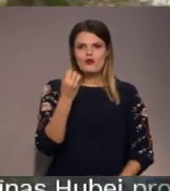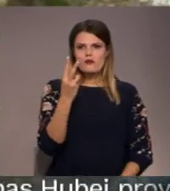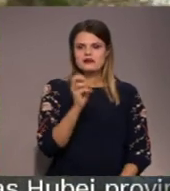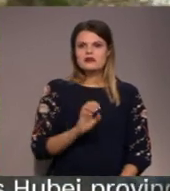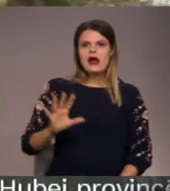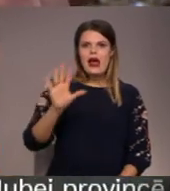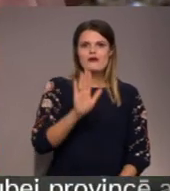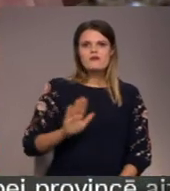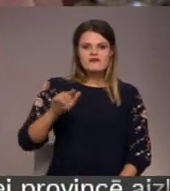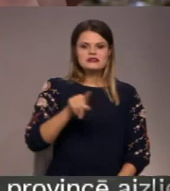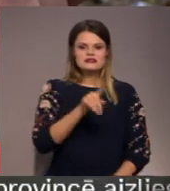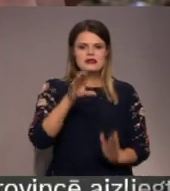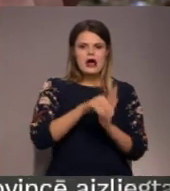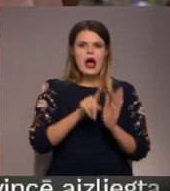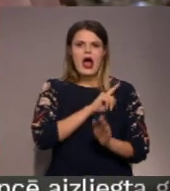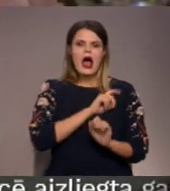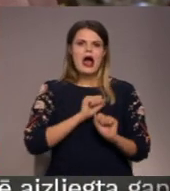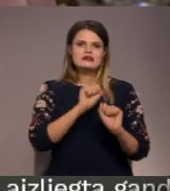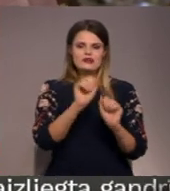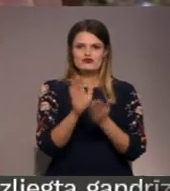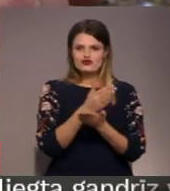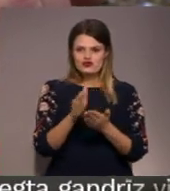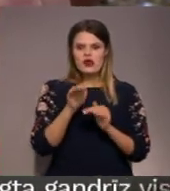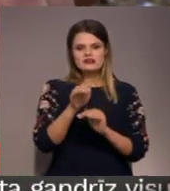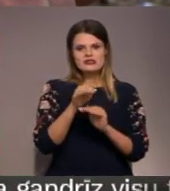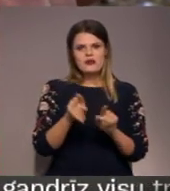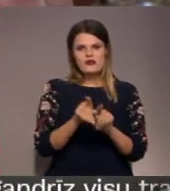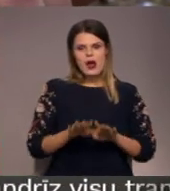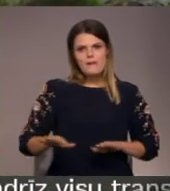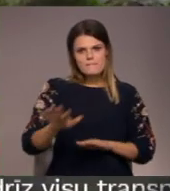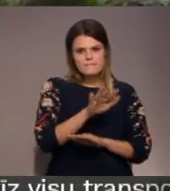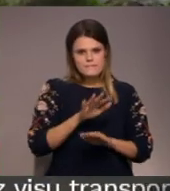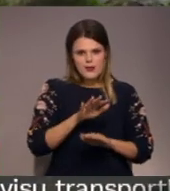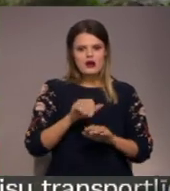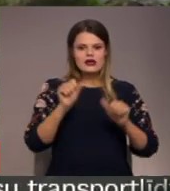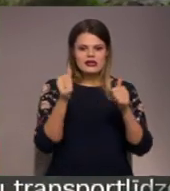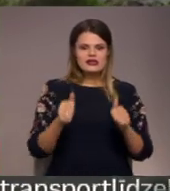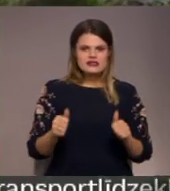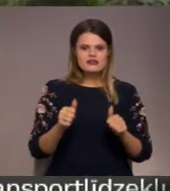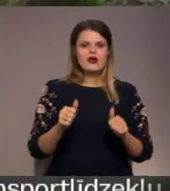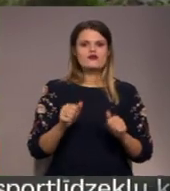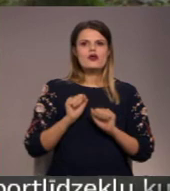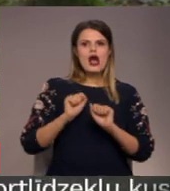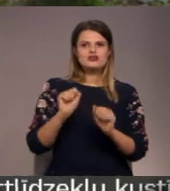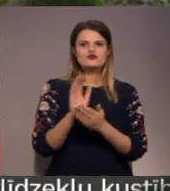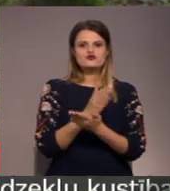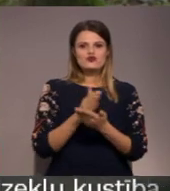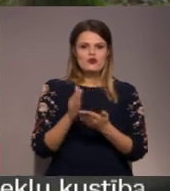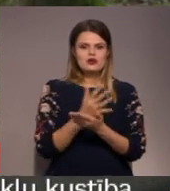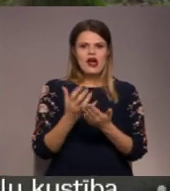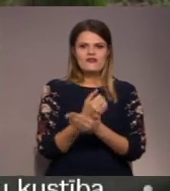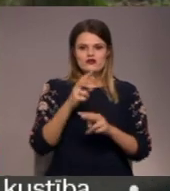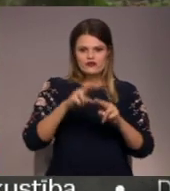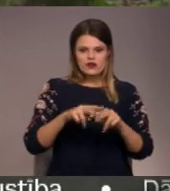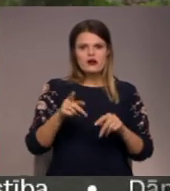valstīs, ja ir aizsargājumu. Lai saglabātu sēnes dabisko mikroklimatu, Taudiāņos izveidota laukumveida aizsargājumā sugas atradne, kurā